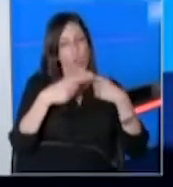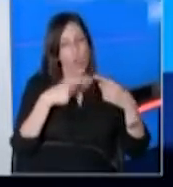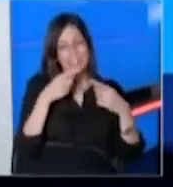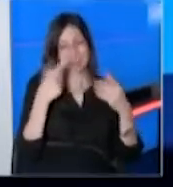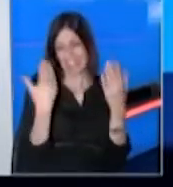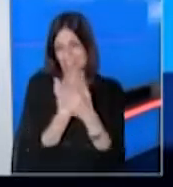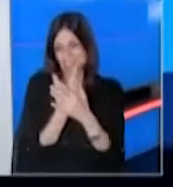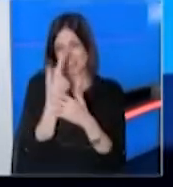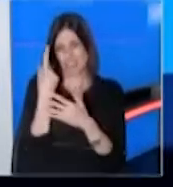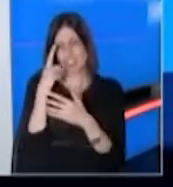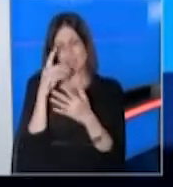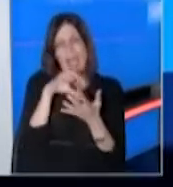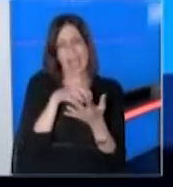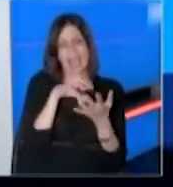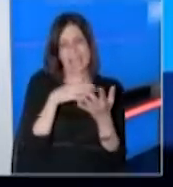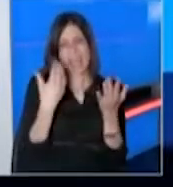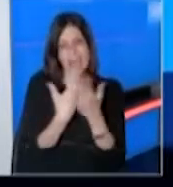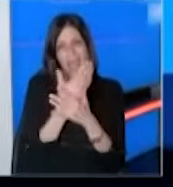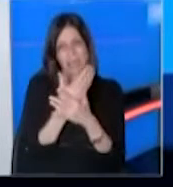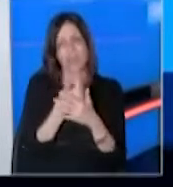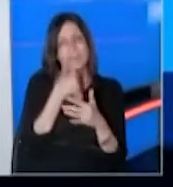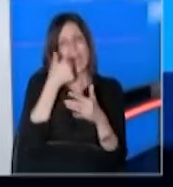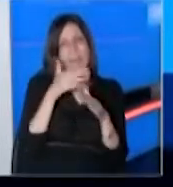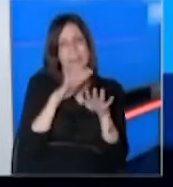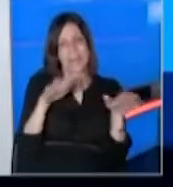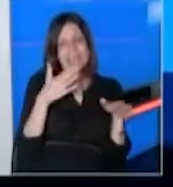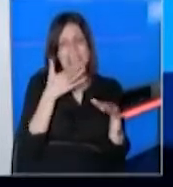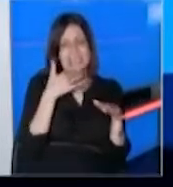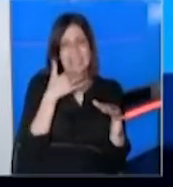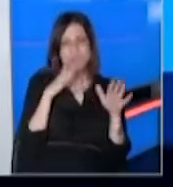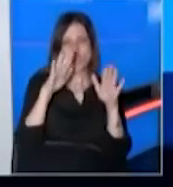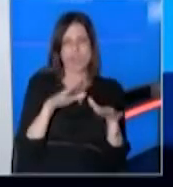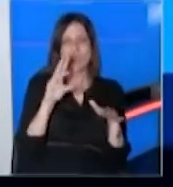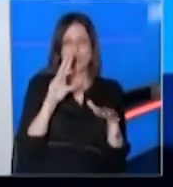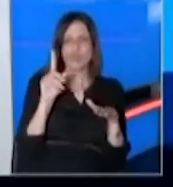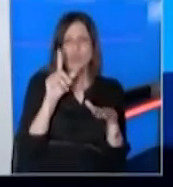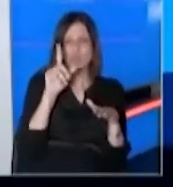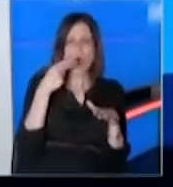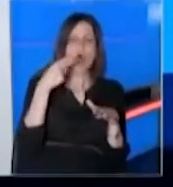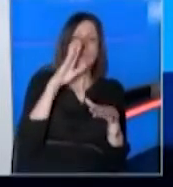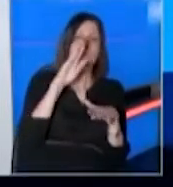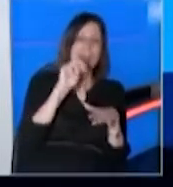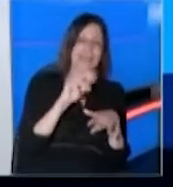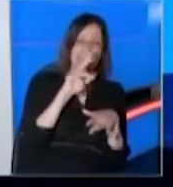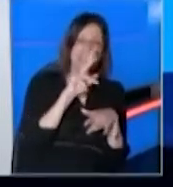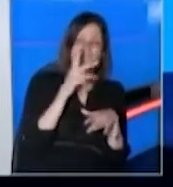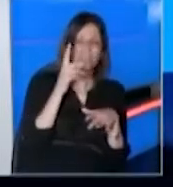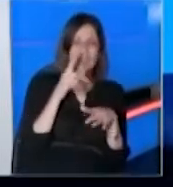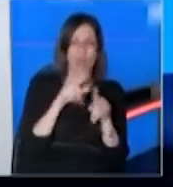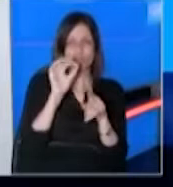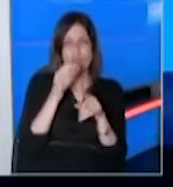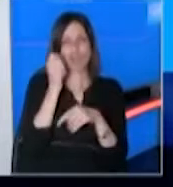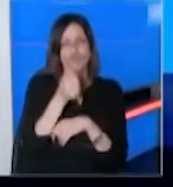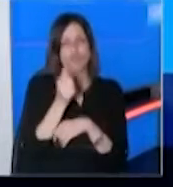שנים. אגף חדש, במינהל מקרקעי ישראל, יושבת בראשו שולה בן צבי, אחותו של ניסים, של השופט מזוז לשעבר, אם